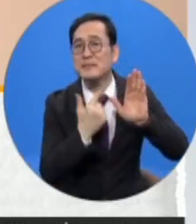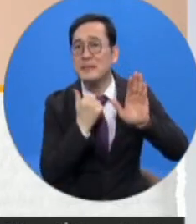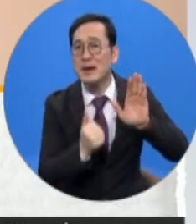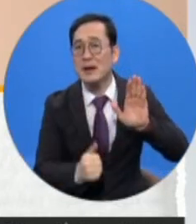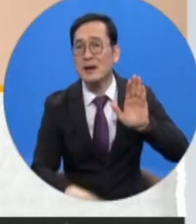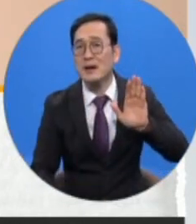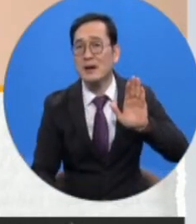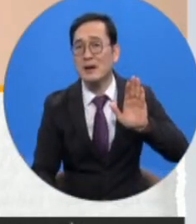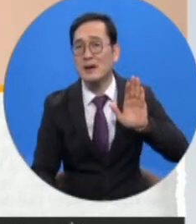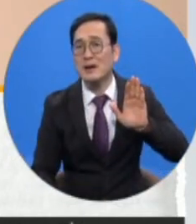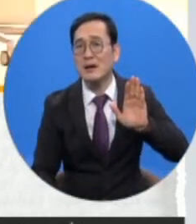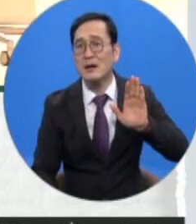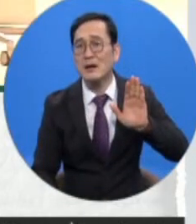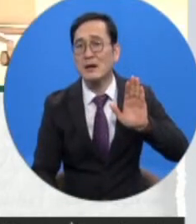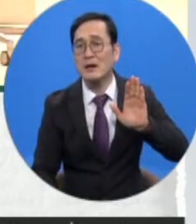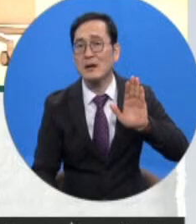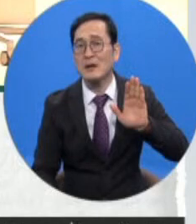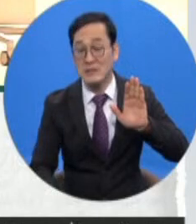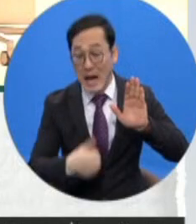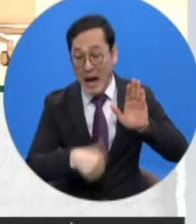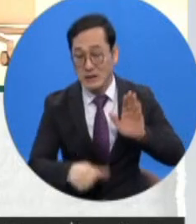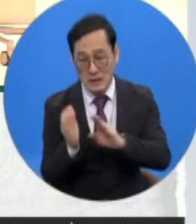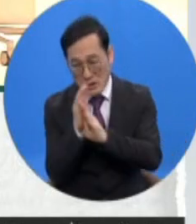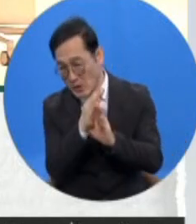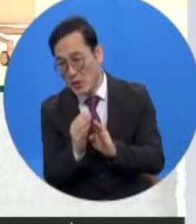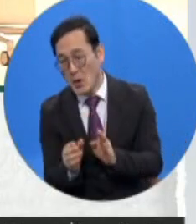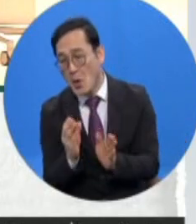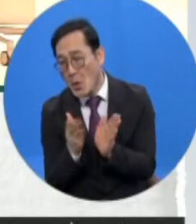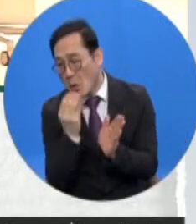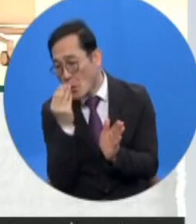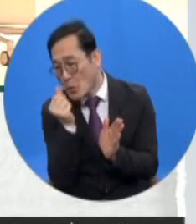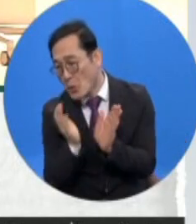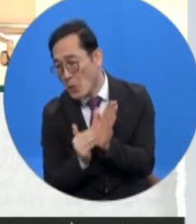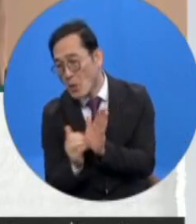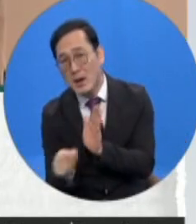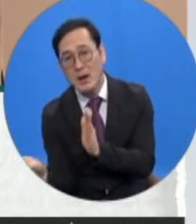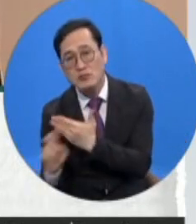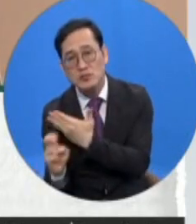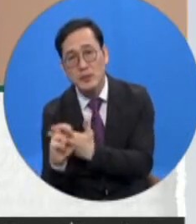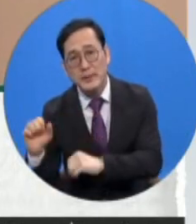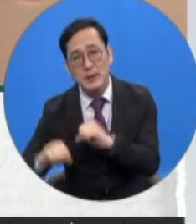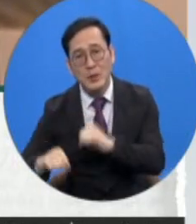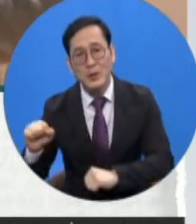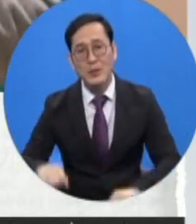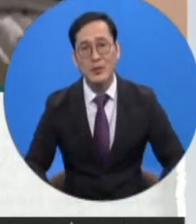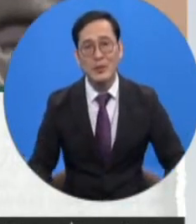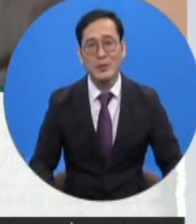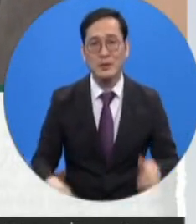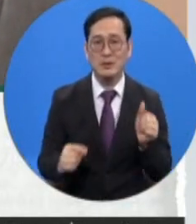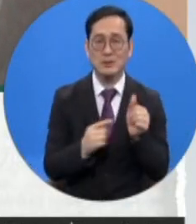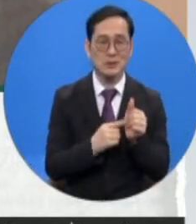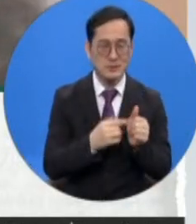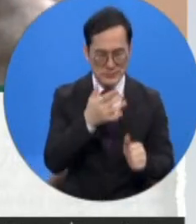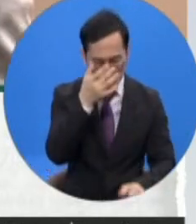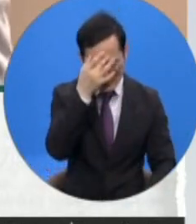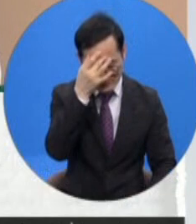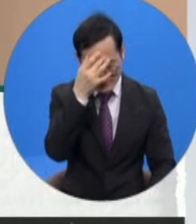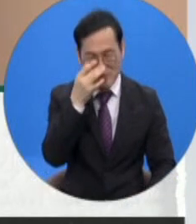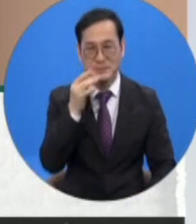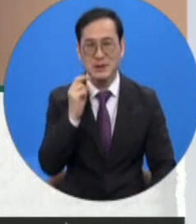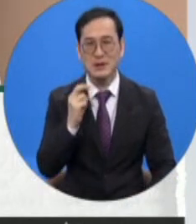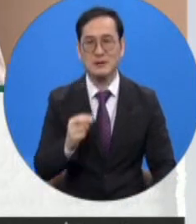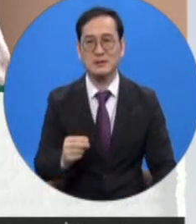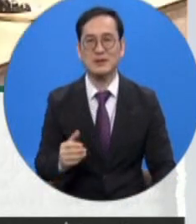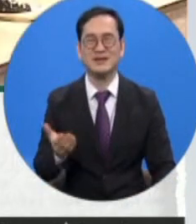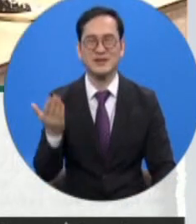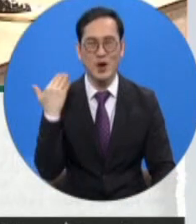있었어요. 그런데 다른 사람도 아니고 아들이 그런 데를 출입을 했다. 이재명 후보 하면 어떤 이미지가 딱 드냐면 지난번에